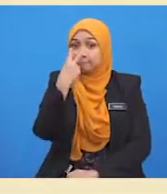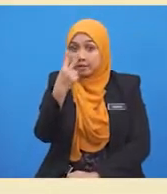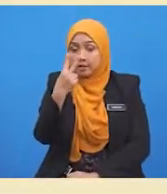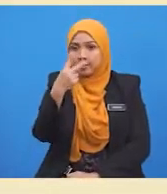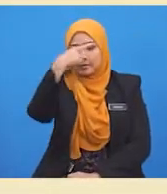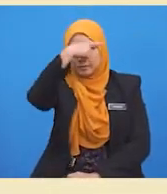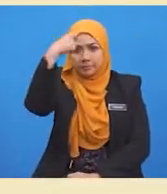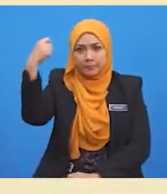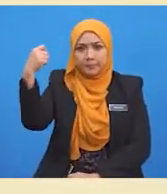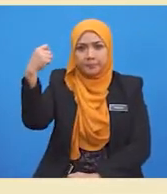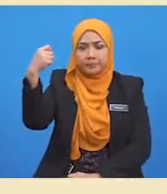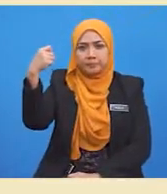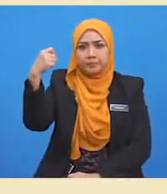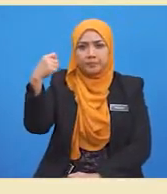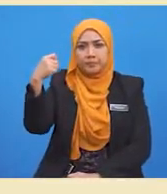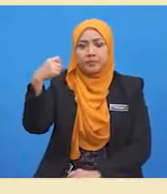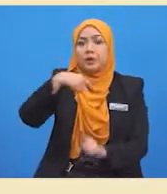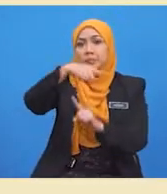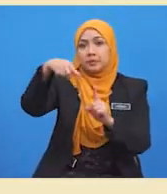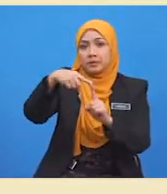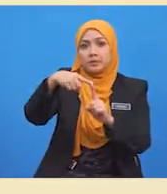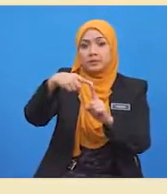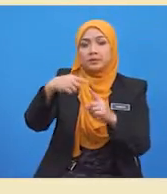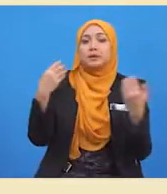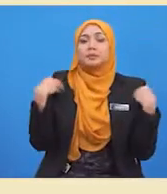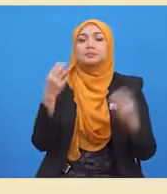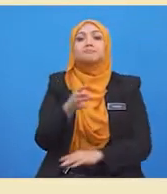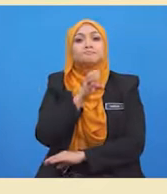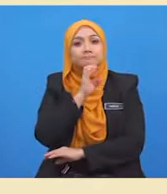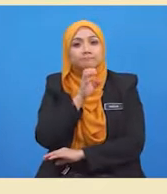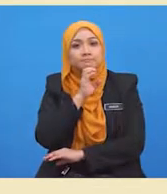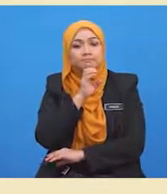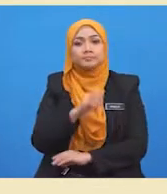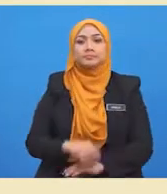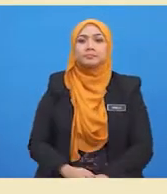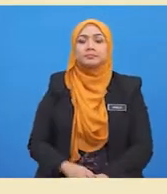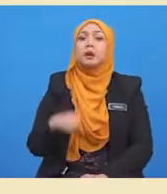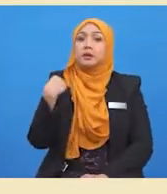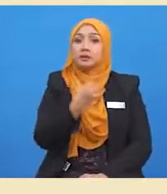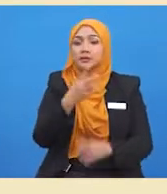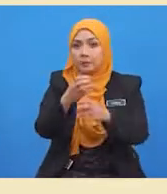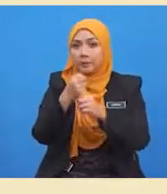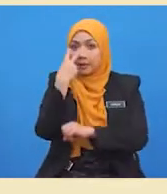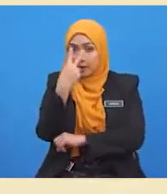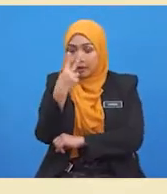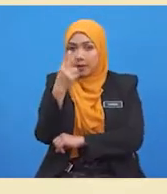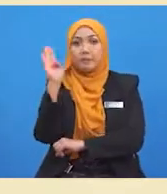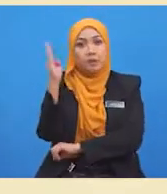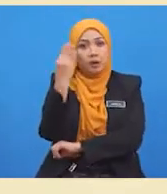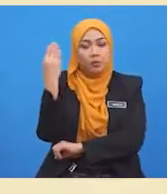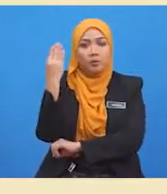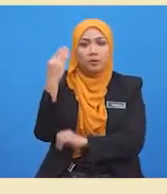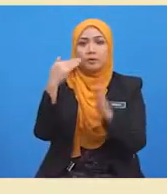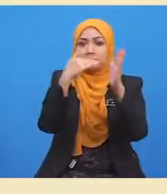Bulan kita dapat lihat bahwa Faras air berwarna di dalam